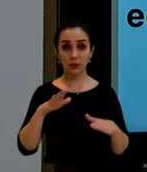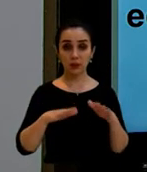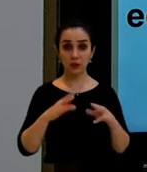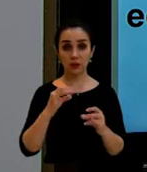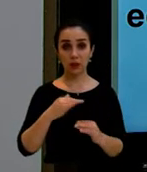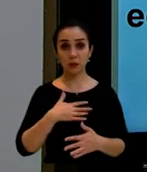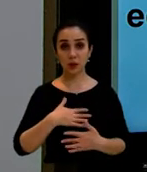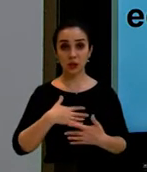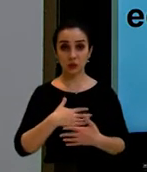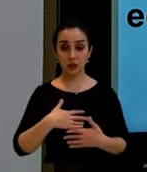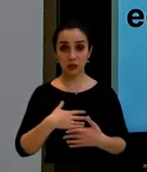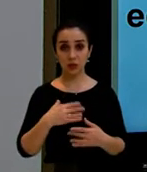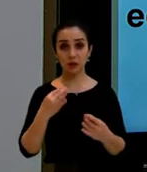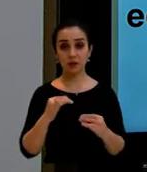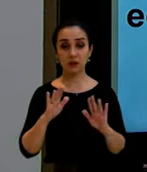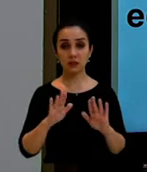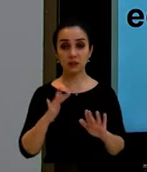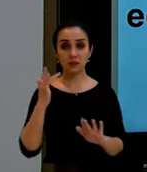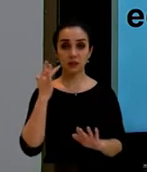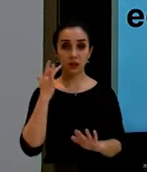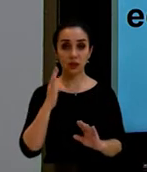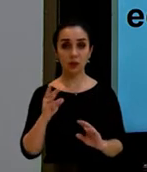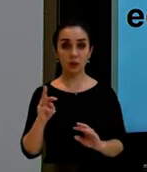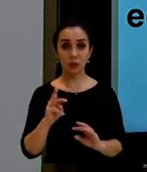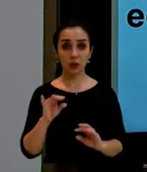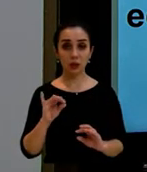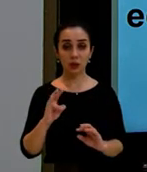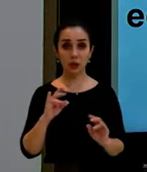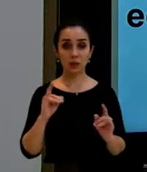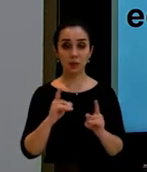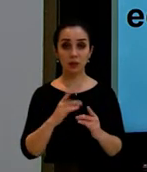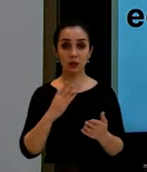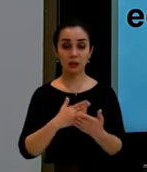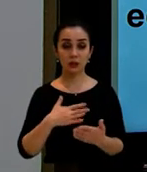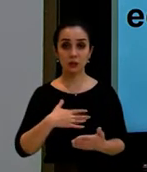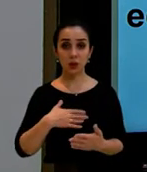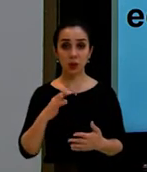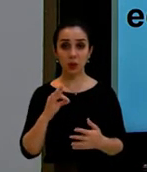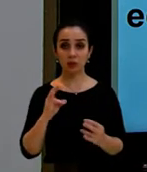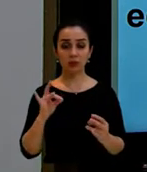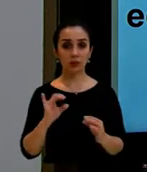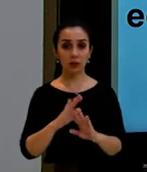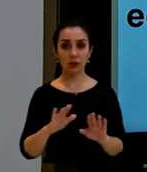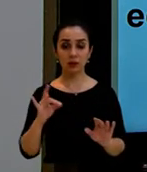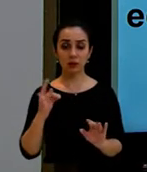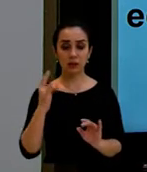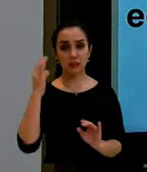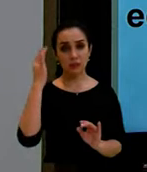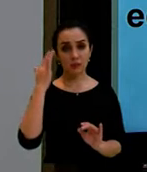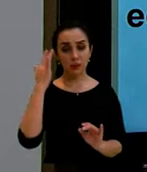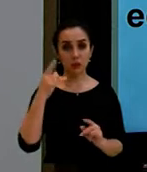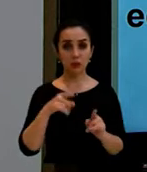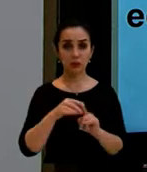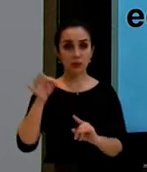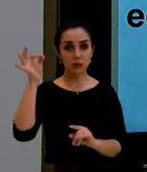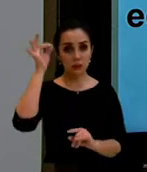и переживаниями. Ведь всегда в минуты потрясений и тревог он не раз мысленно